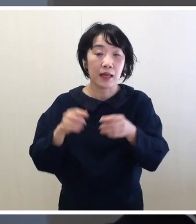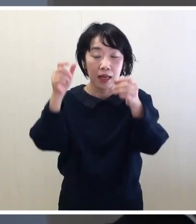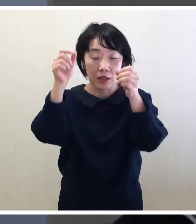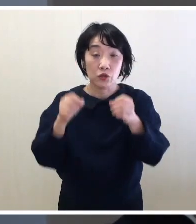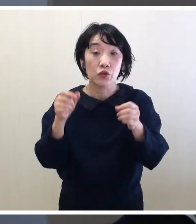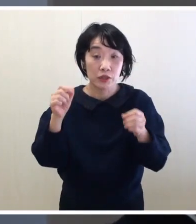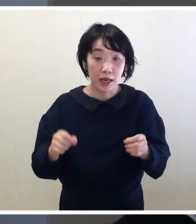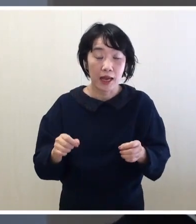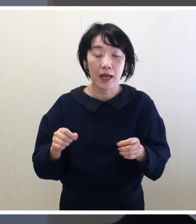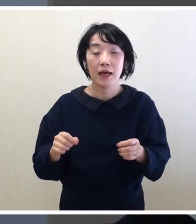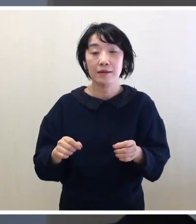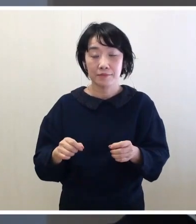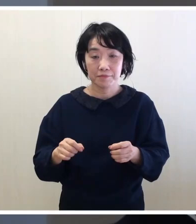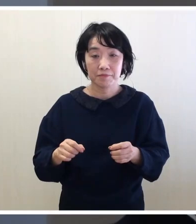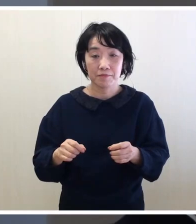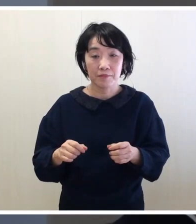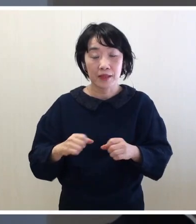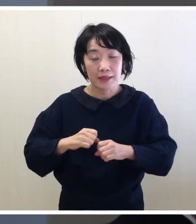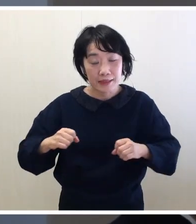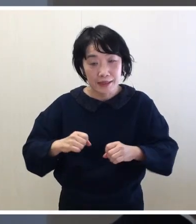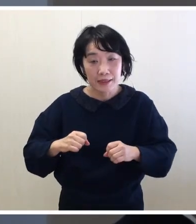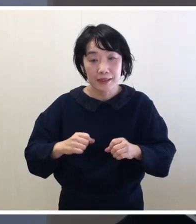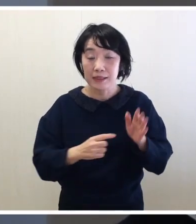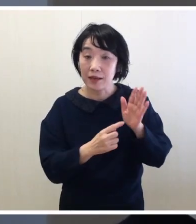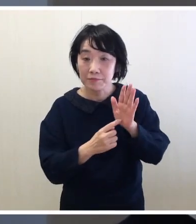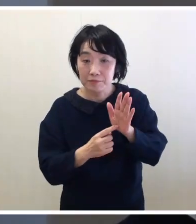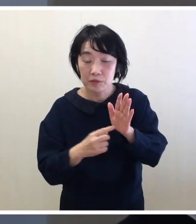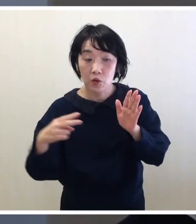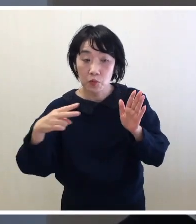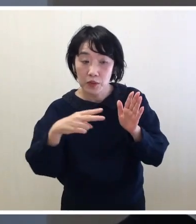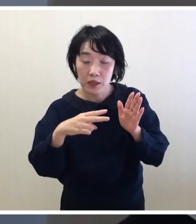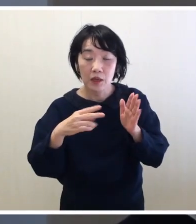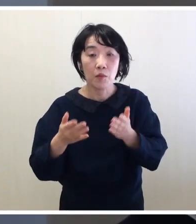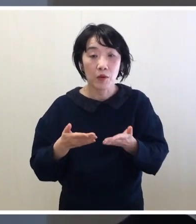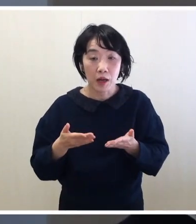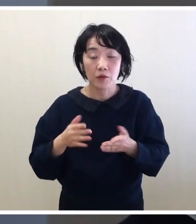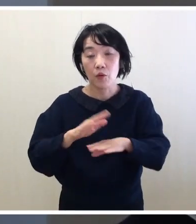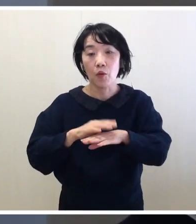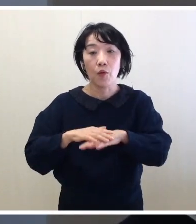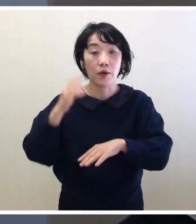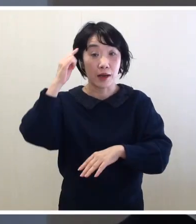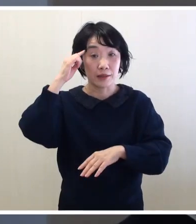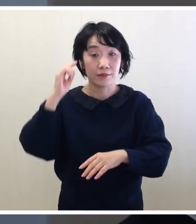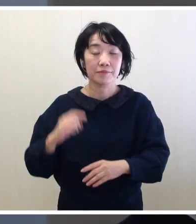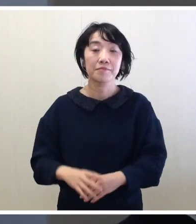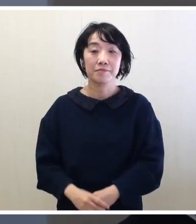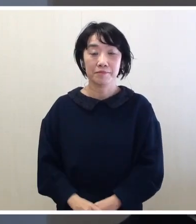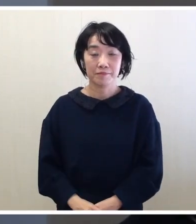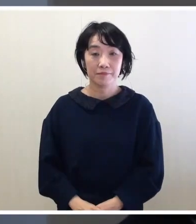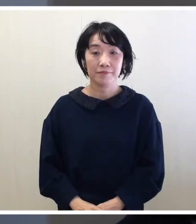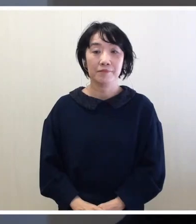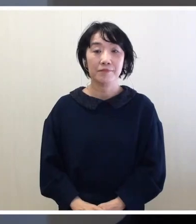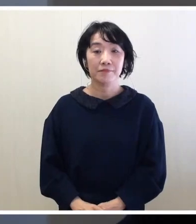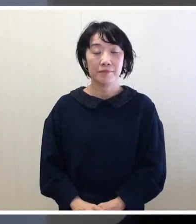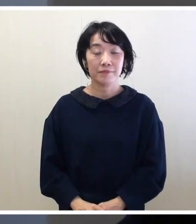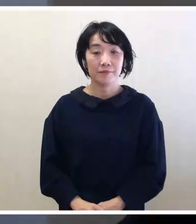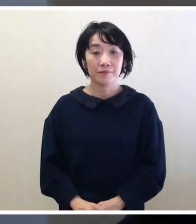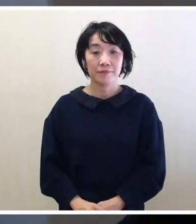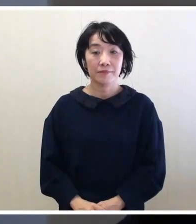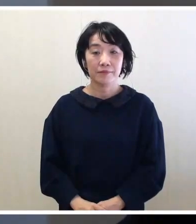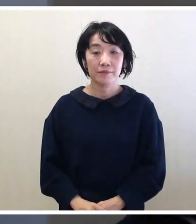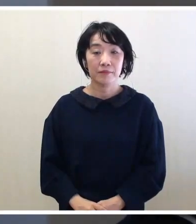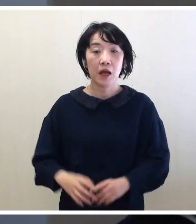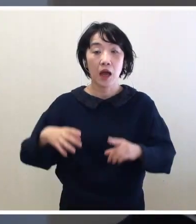舎、あるいはその展示ですね、皆さんにそういった生き生きとした姿を見ていただけるような展示というのを検討してございます。はい。